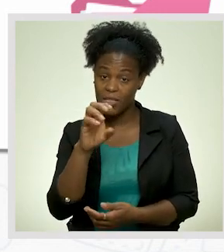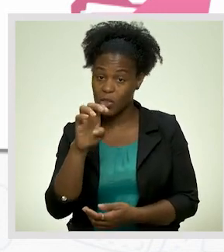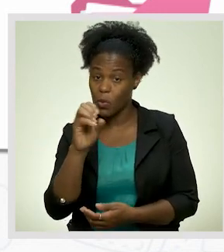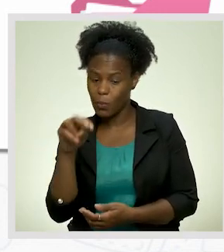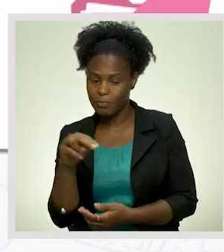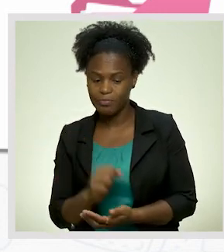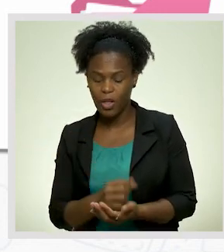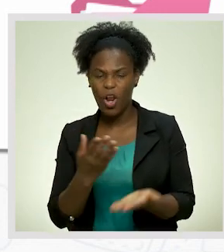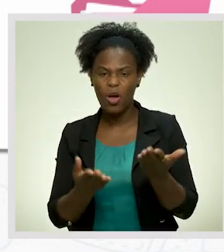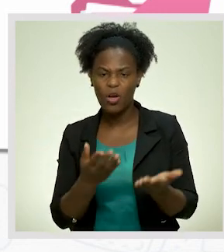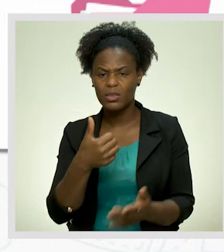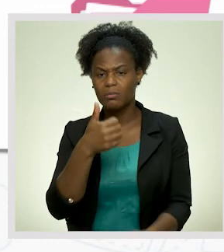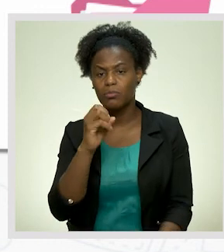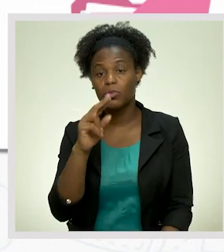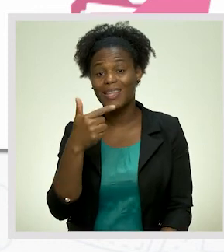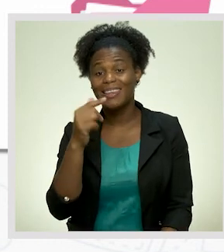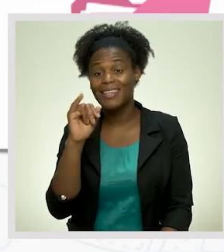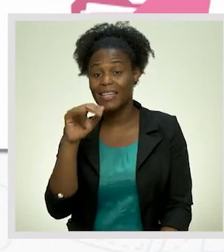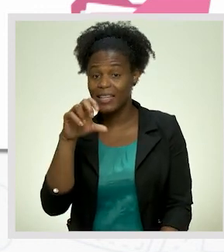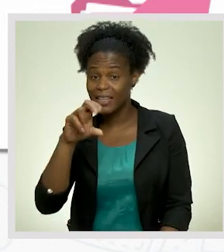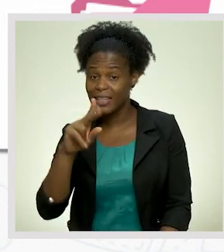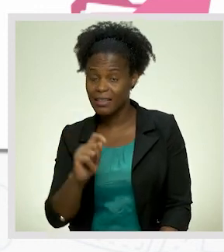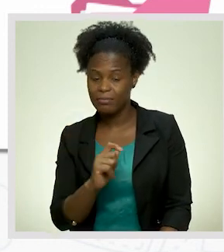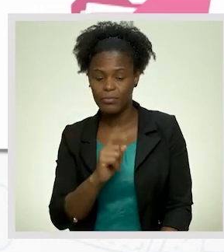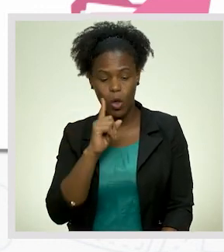Boutique, une boutique.